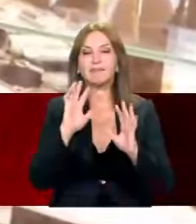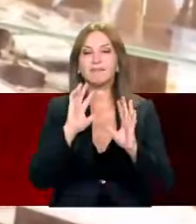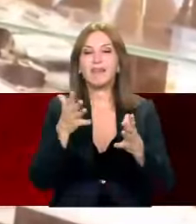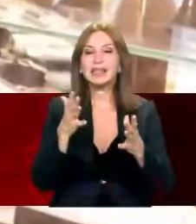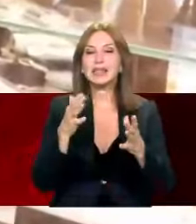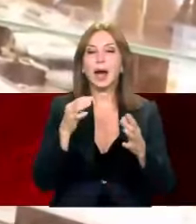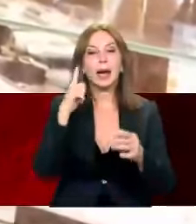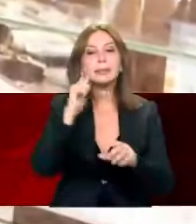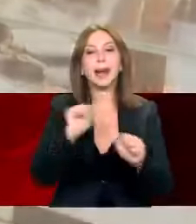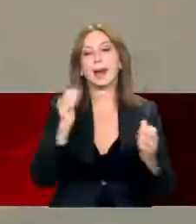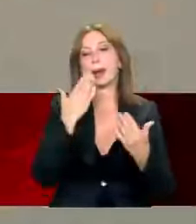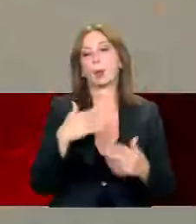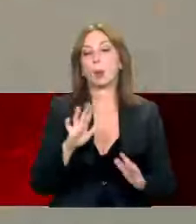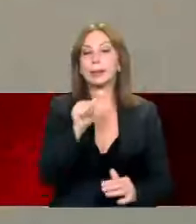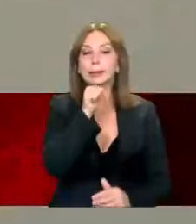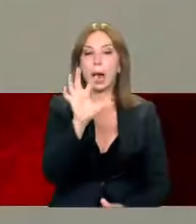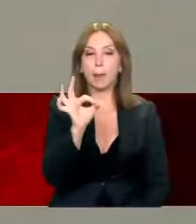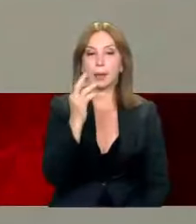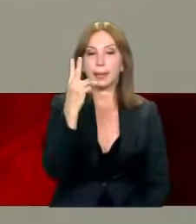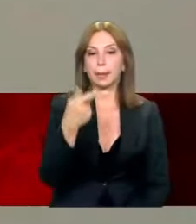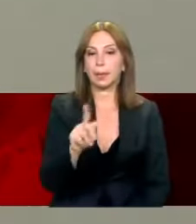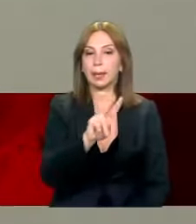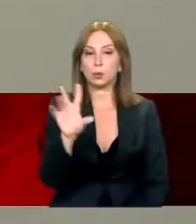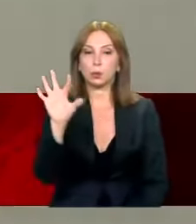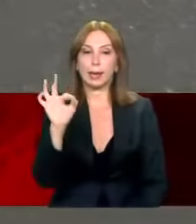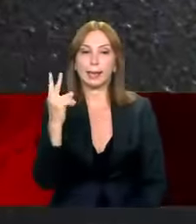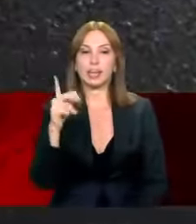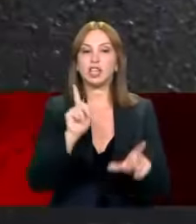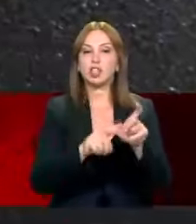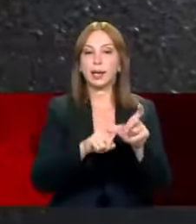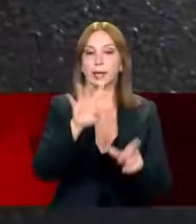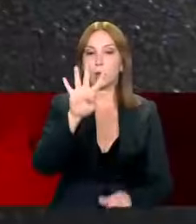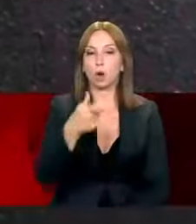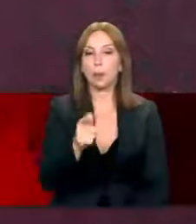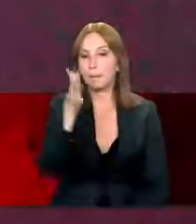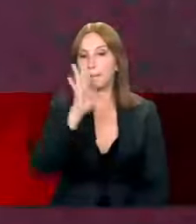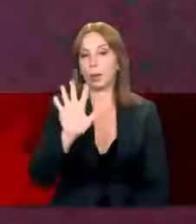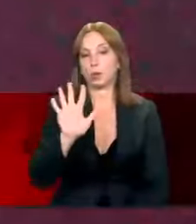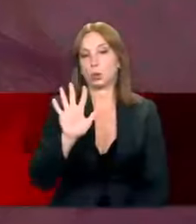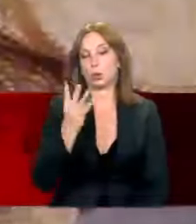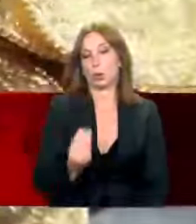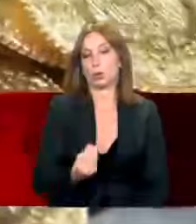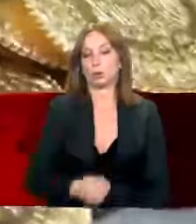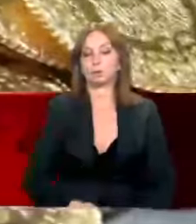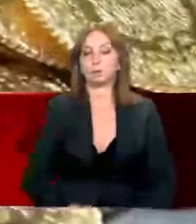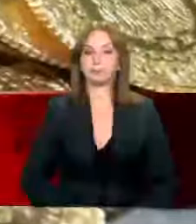altını almayı tercih ettim. Gram altın günü 2752, çeyrek altın da 4500 lira seviyesinde tamamladı.